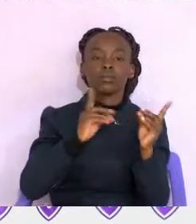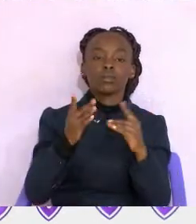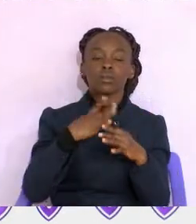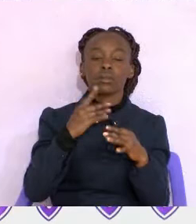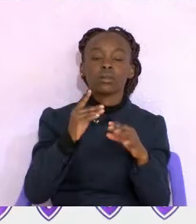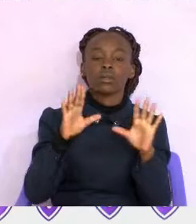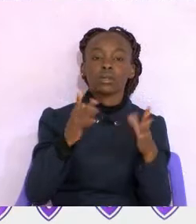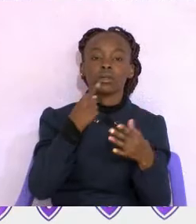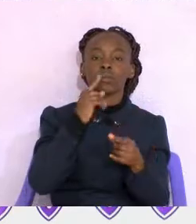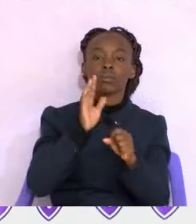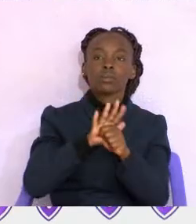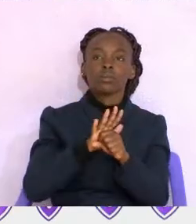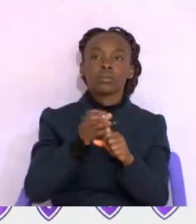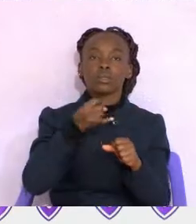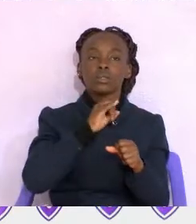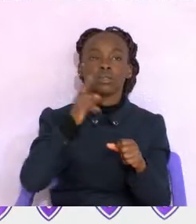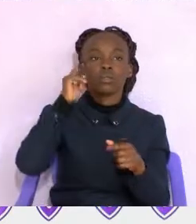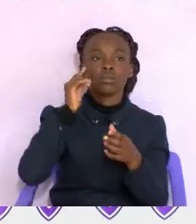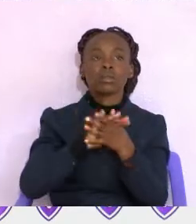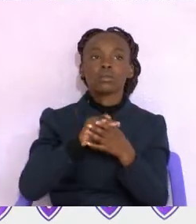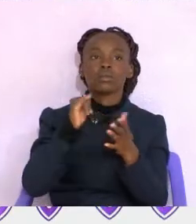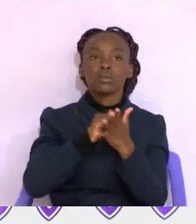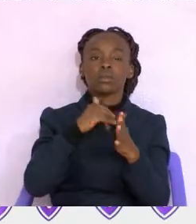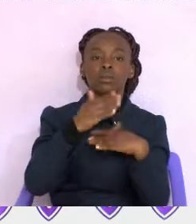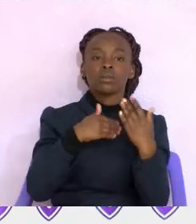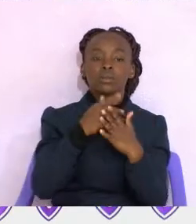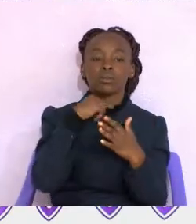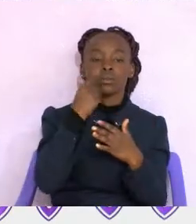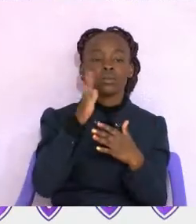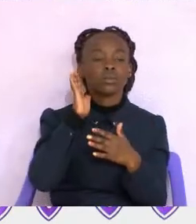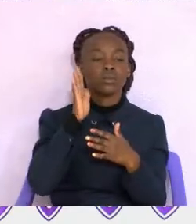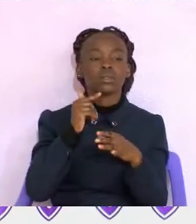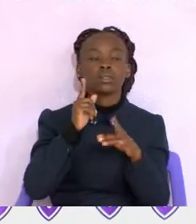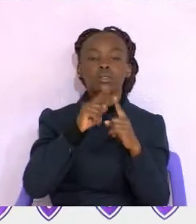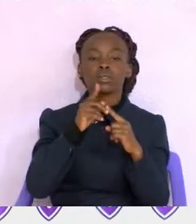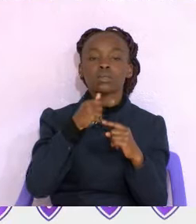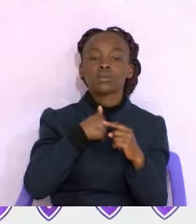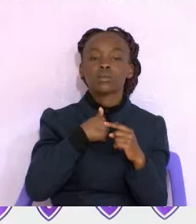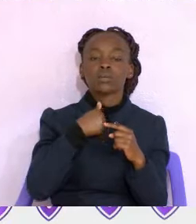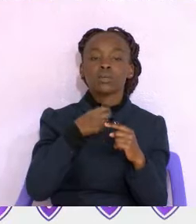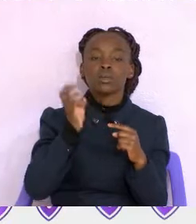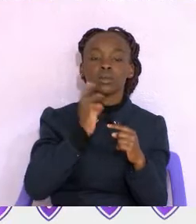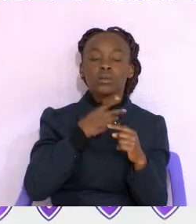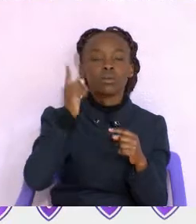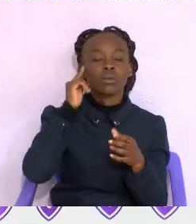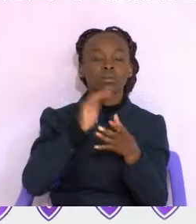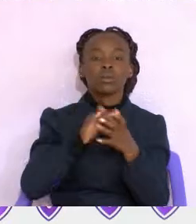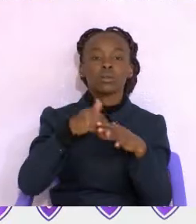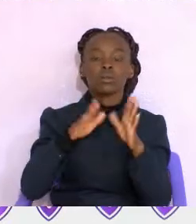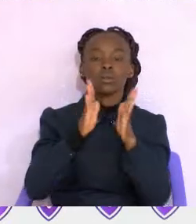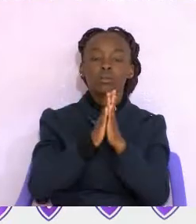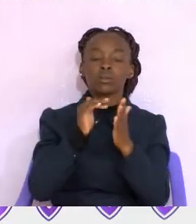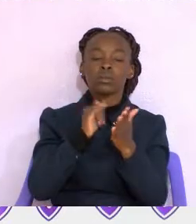vile ameahidi. Na kwa hiyo nataka kuamini kwa wengi wale mnanisikiza ndani ya Juda Radio. Nataka tukaamini pamoja kwa maombi